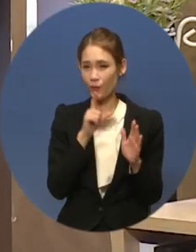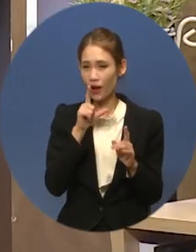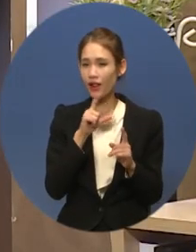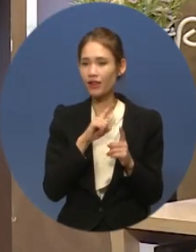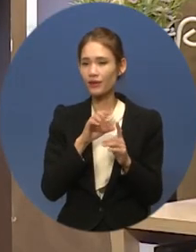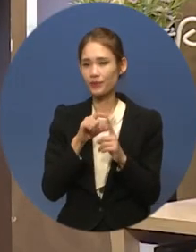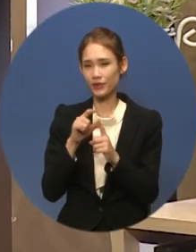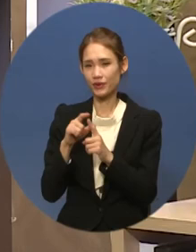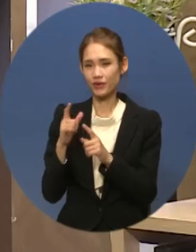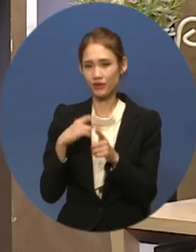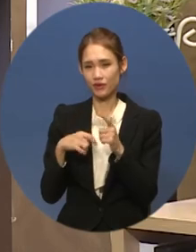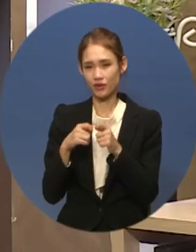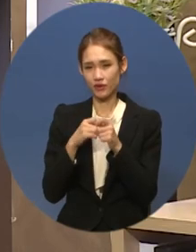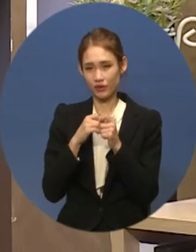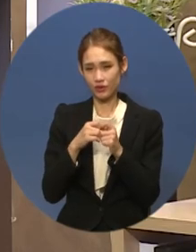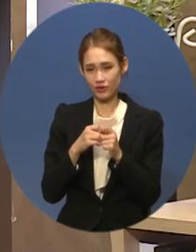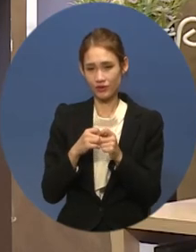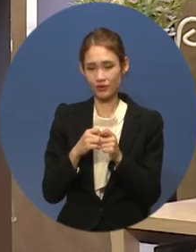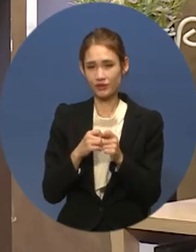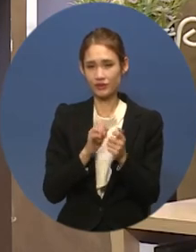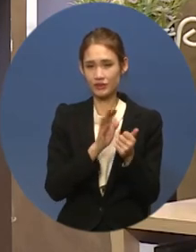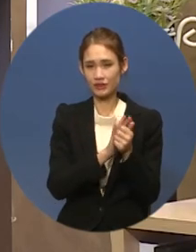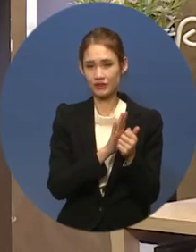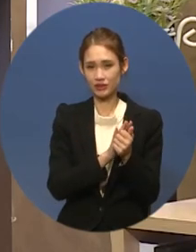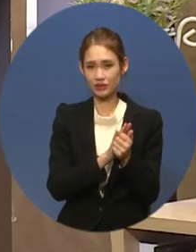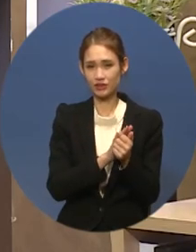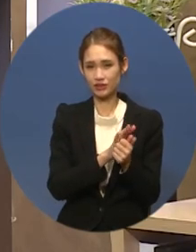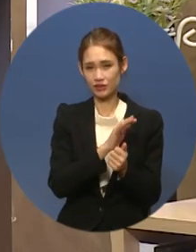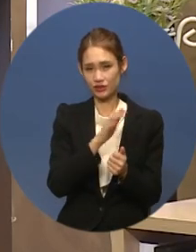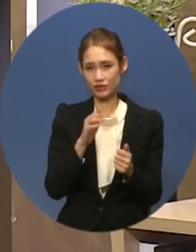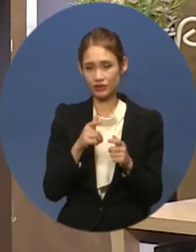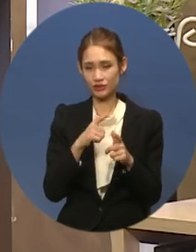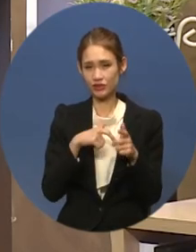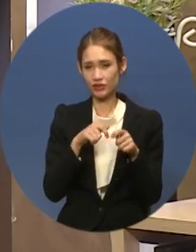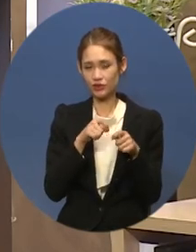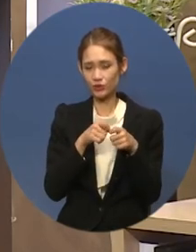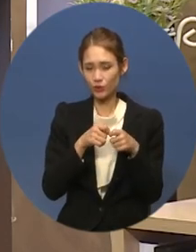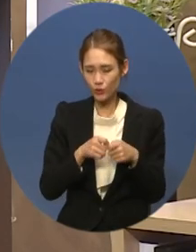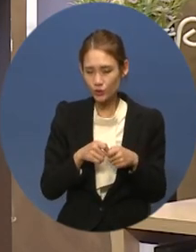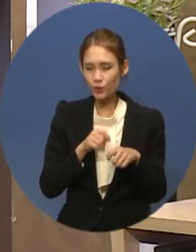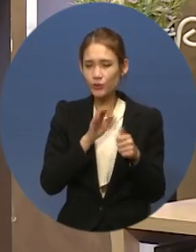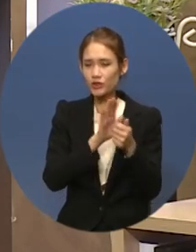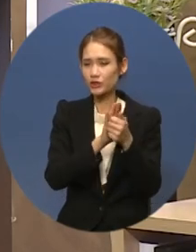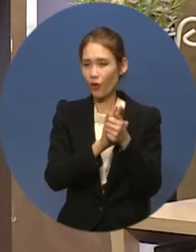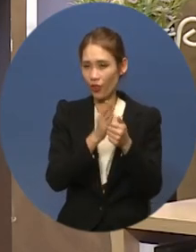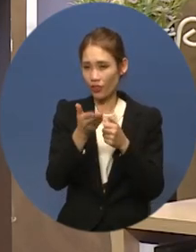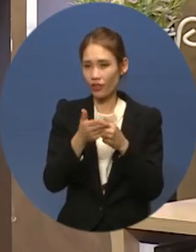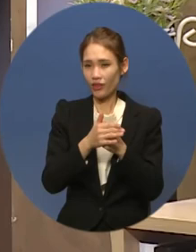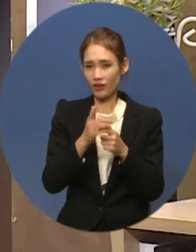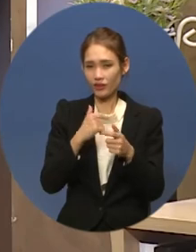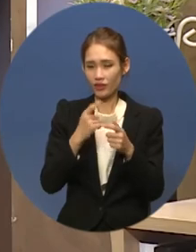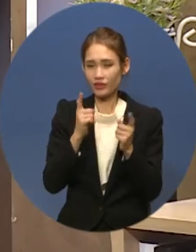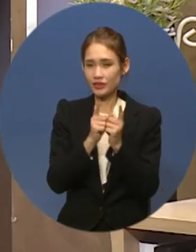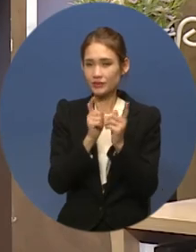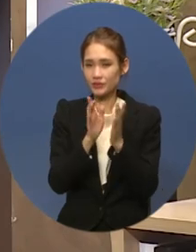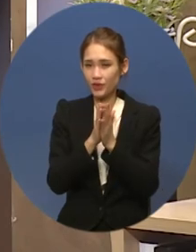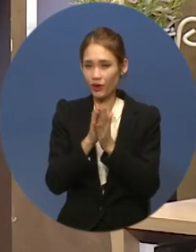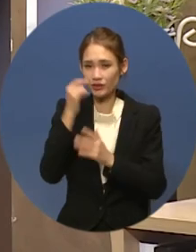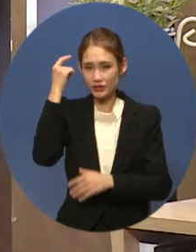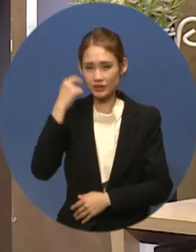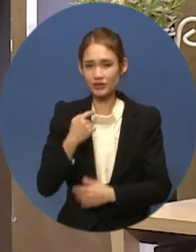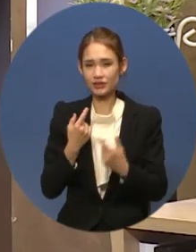보다 섬세한 그런 지원으로 인해서 좀 촘촘하게 지원이 되다 보니까 국민들께 는 피부에 닿는 예